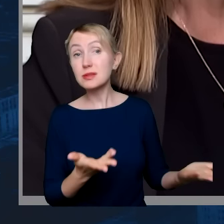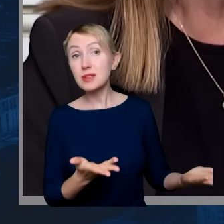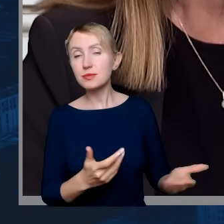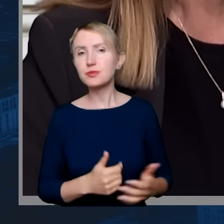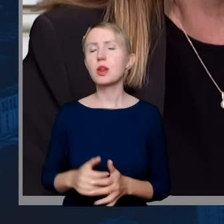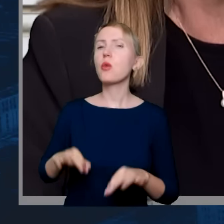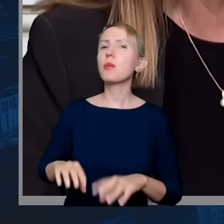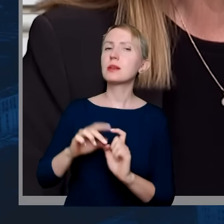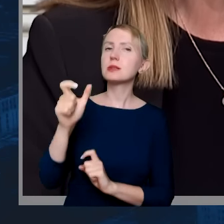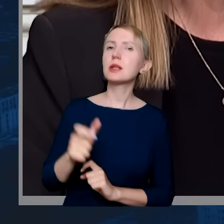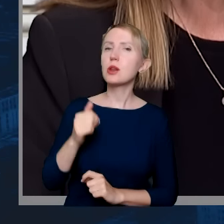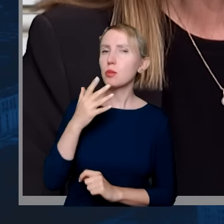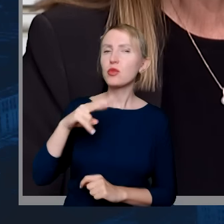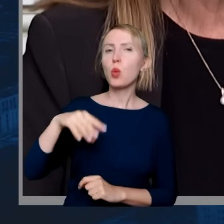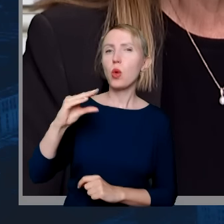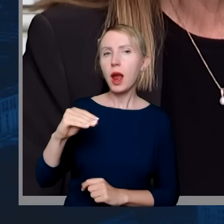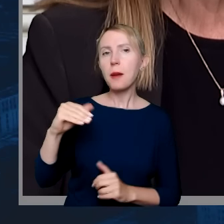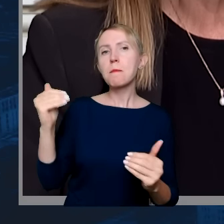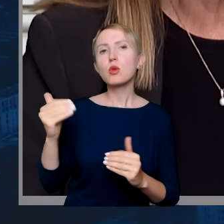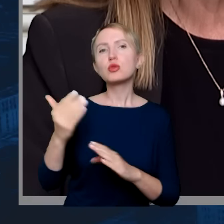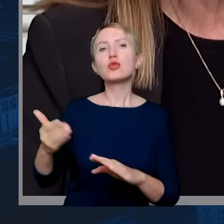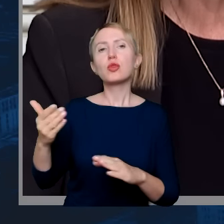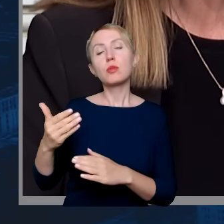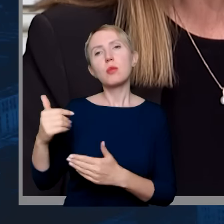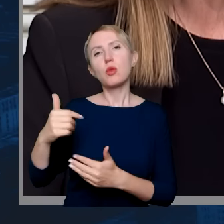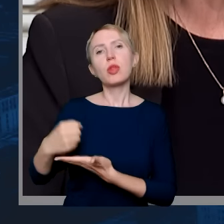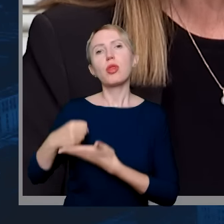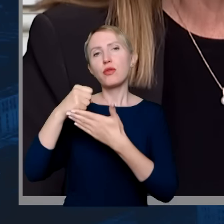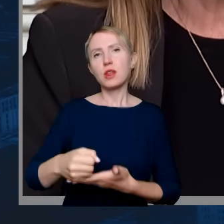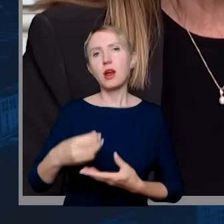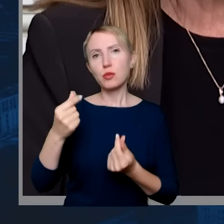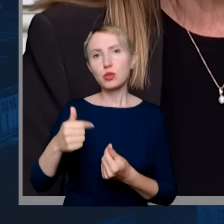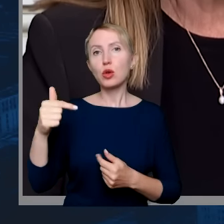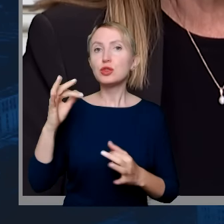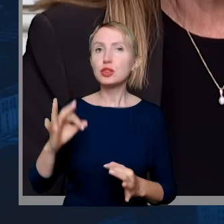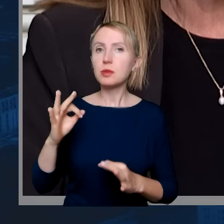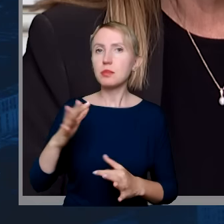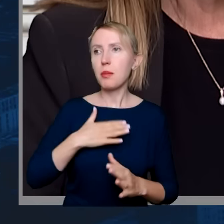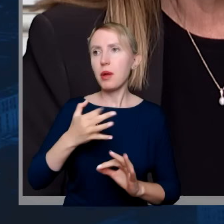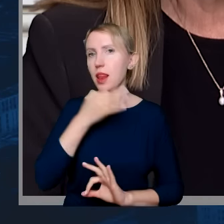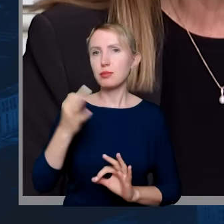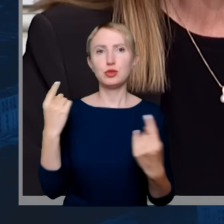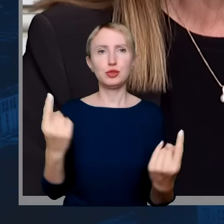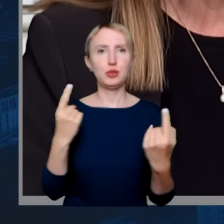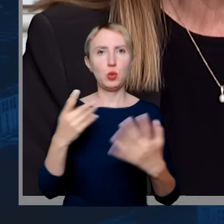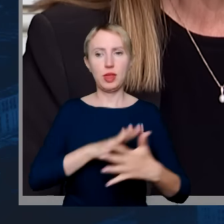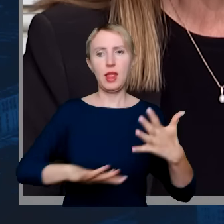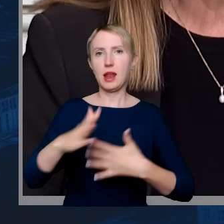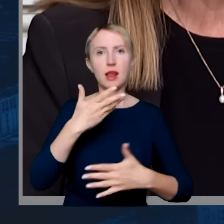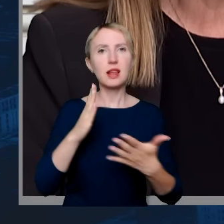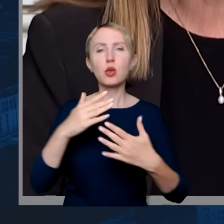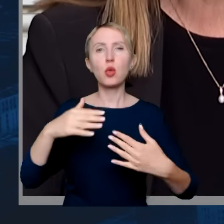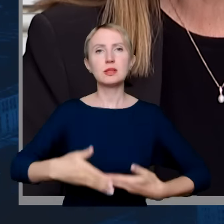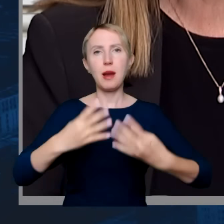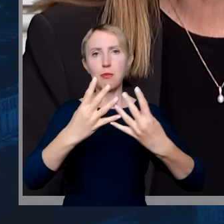senator, gdyby Unia potrzebę. Europejska być może wtedy dofinansowała tę zaporę, to dzisiaj mielibyśmy dużo lepiej sfortyfikowany ten teren. Nie tylko zapora, która jest chyba